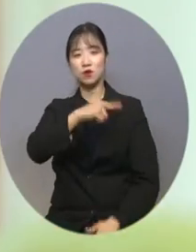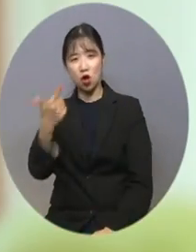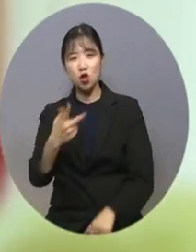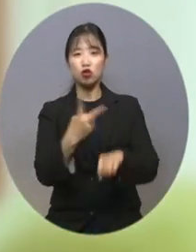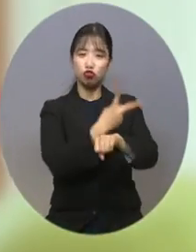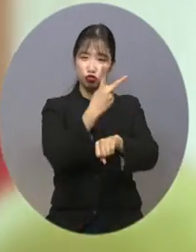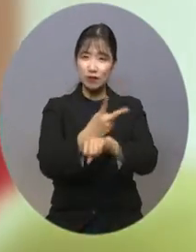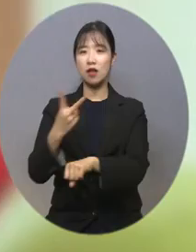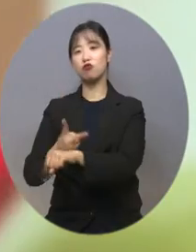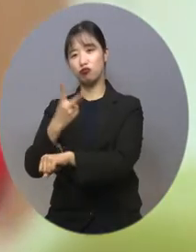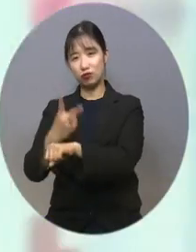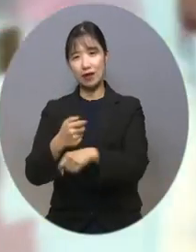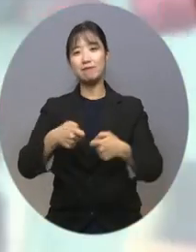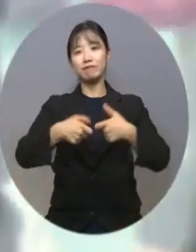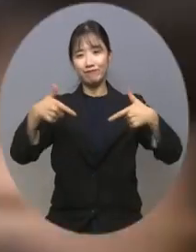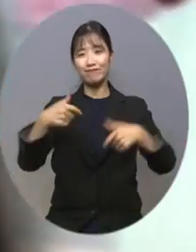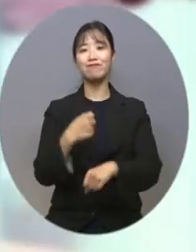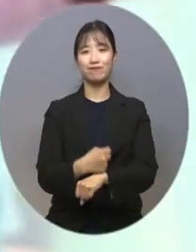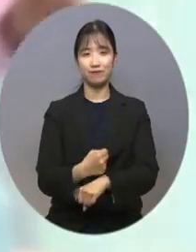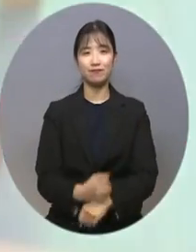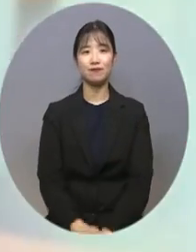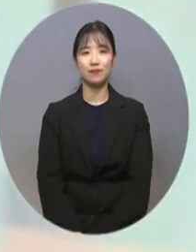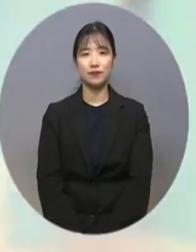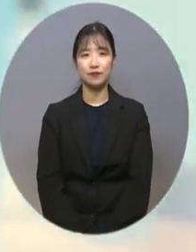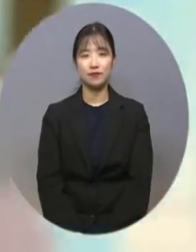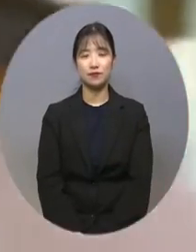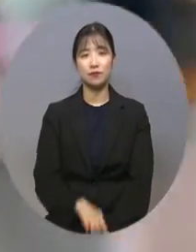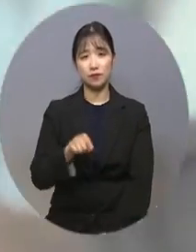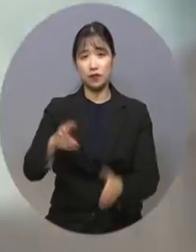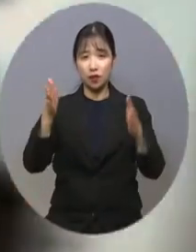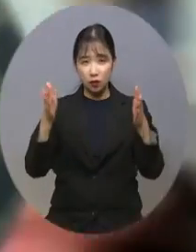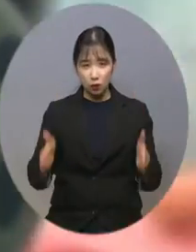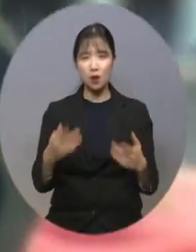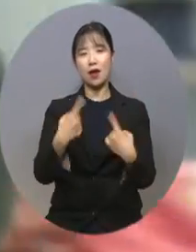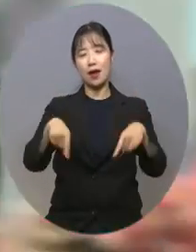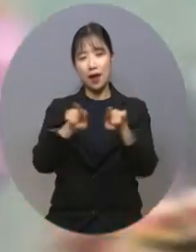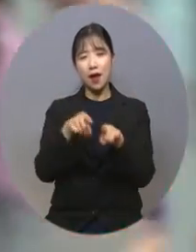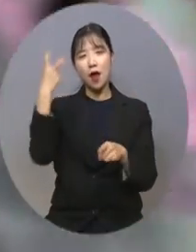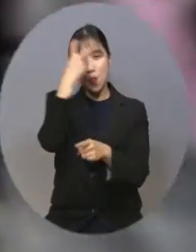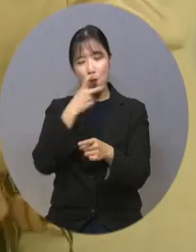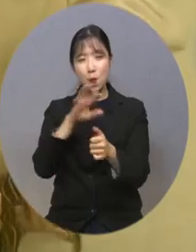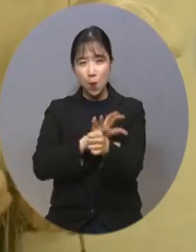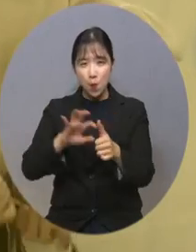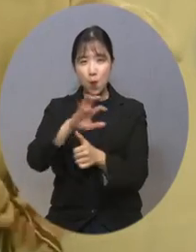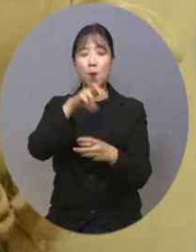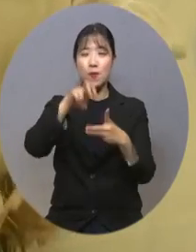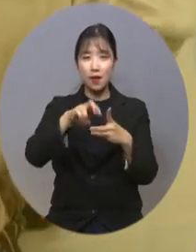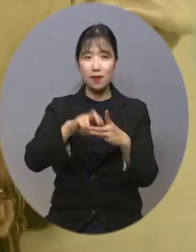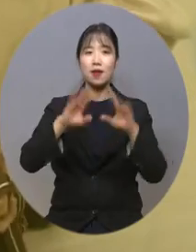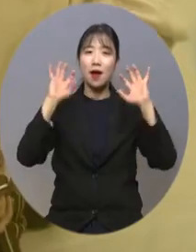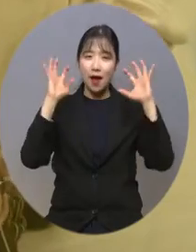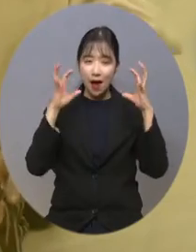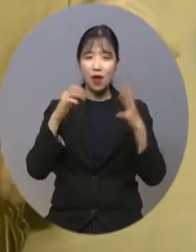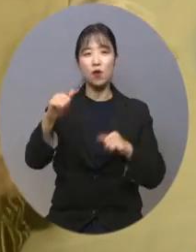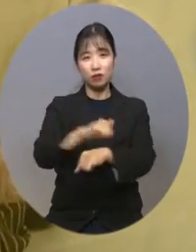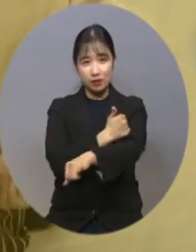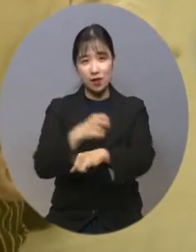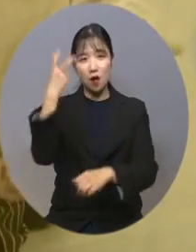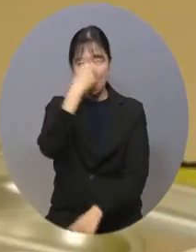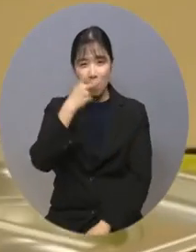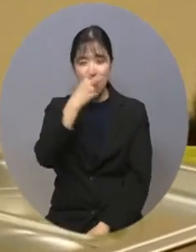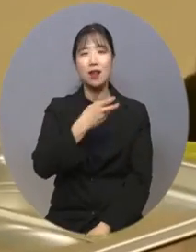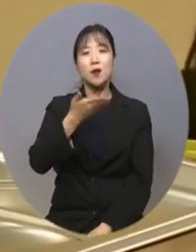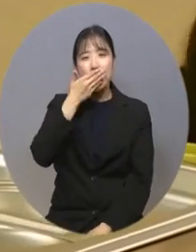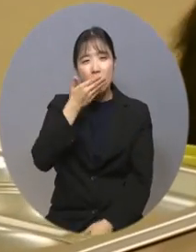연장 운영하는 사업입니다 이 기간 동안 다함께 돌봄 센터는 아동 출결관리 그 간식